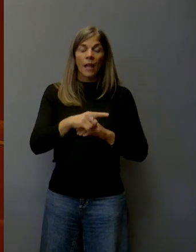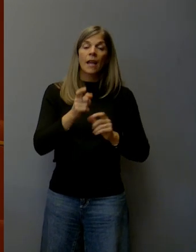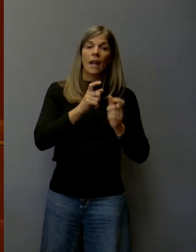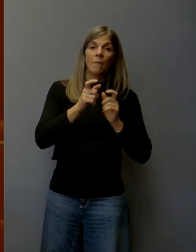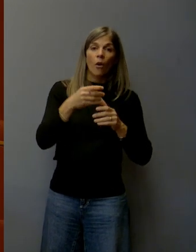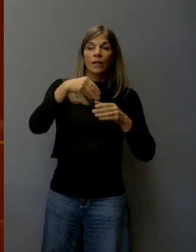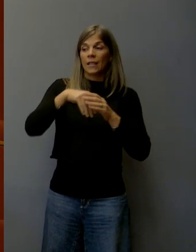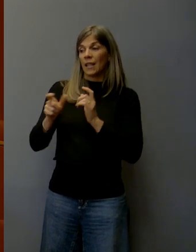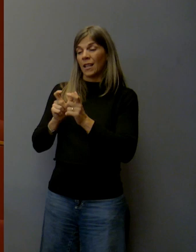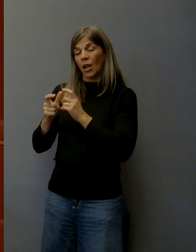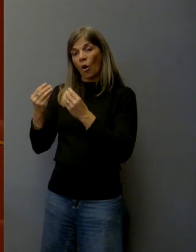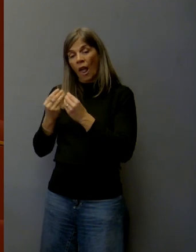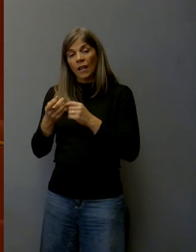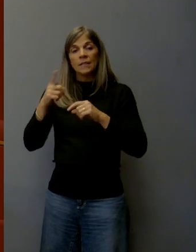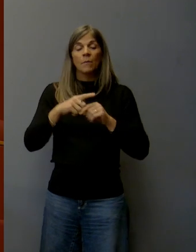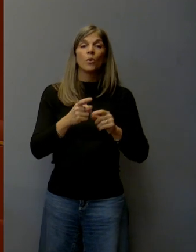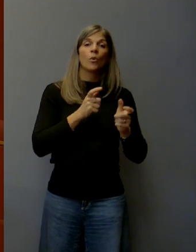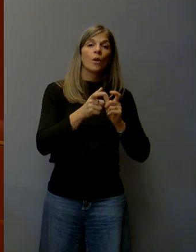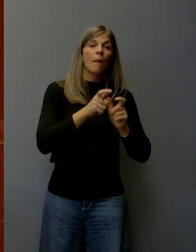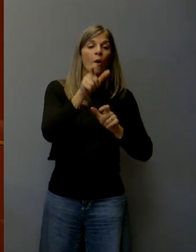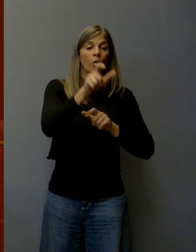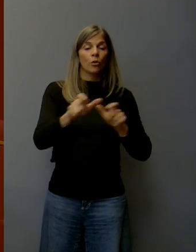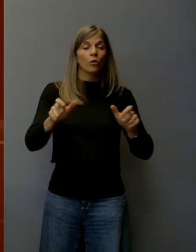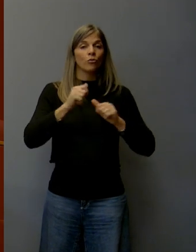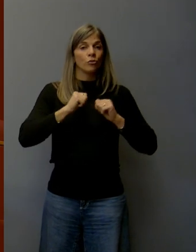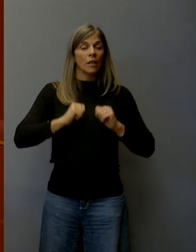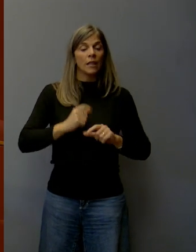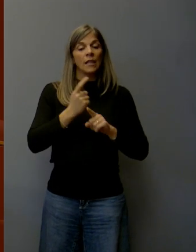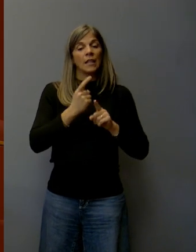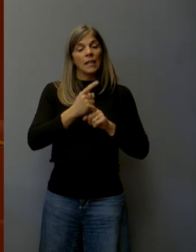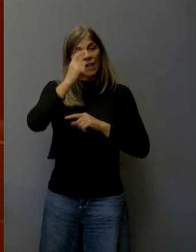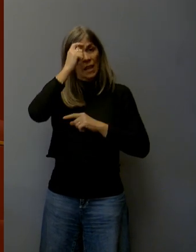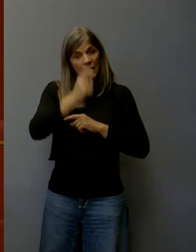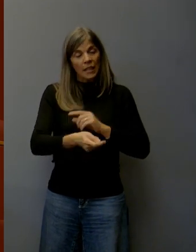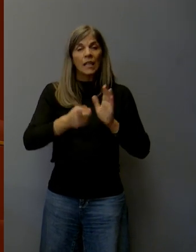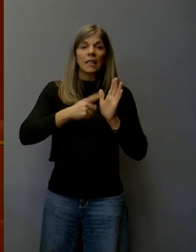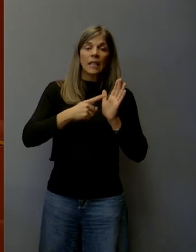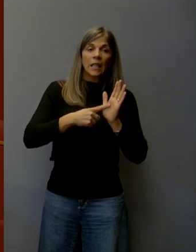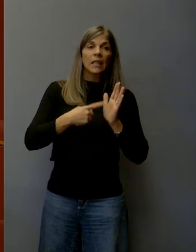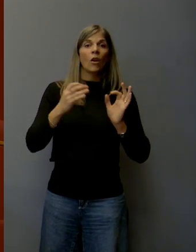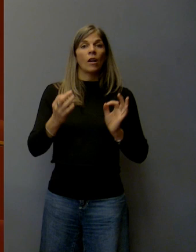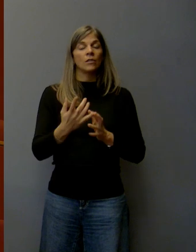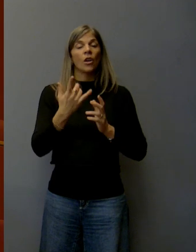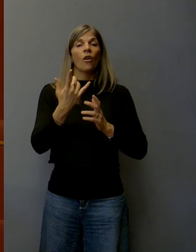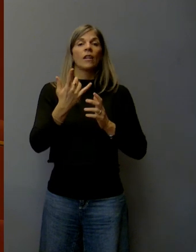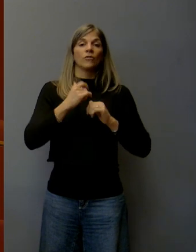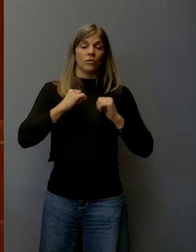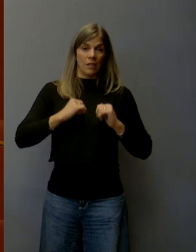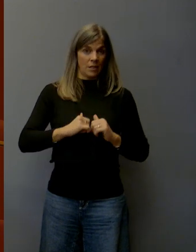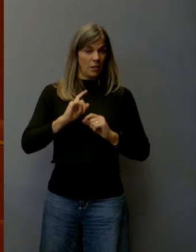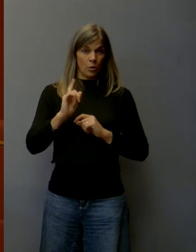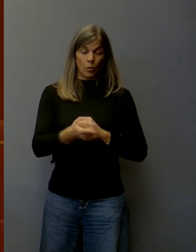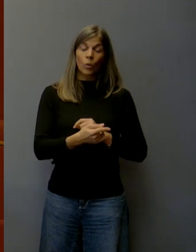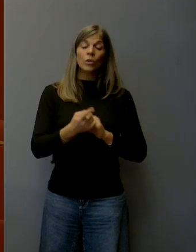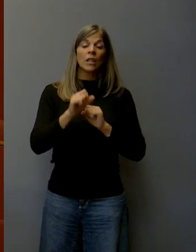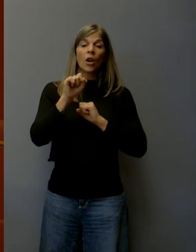sia nel rapporto con gli utenti e la cittadinanza siano rispettate garantiti i diritti e le opportunità di cittadinanza contro